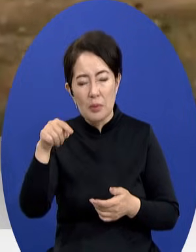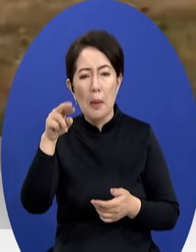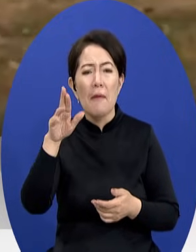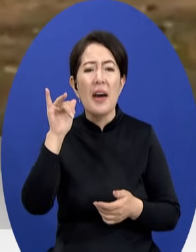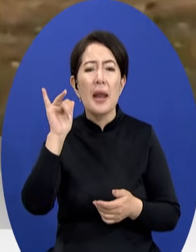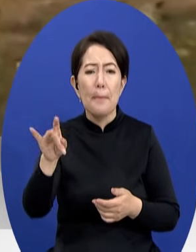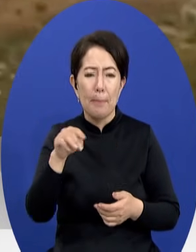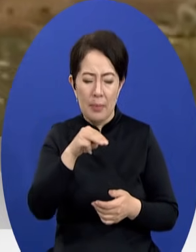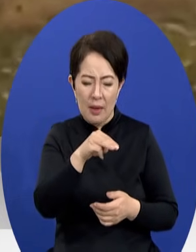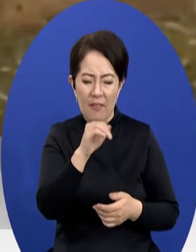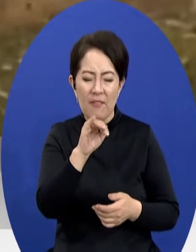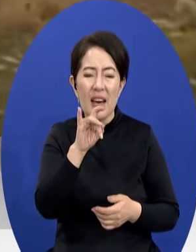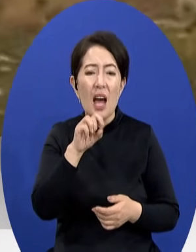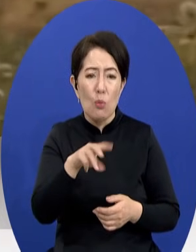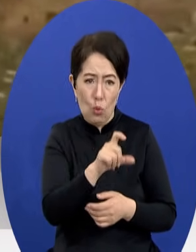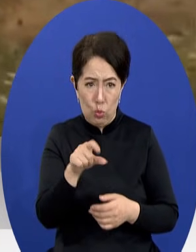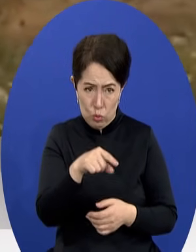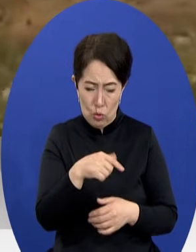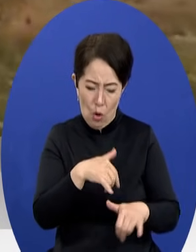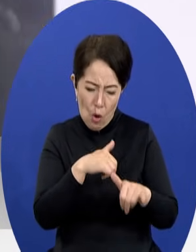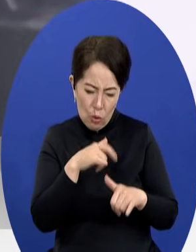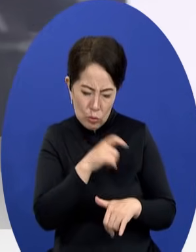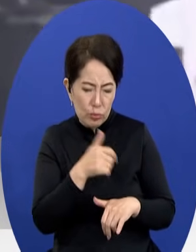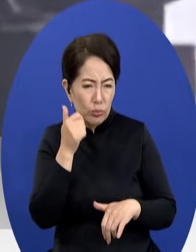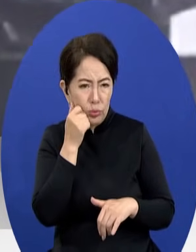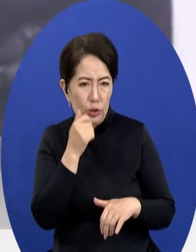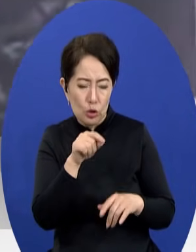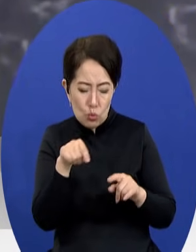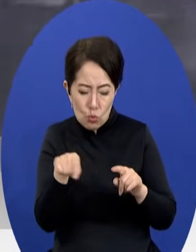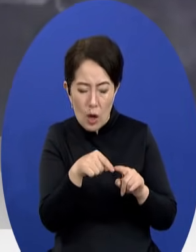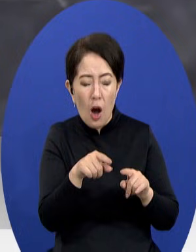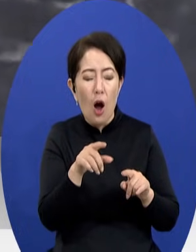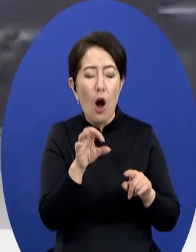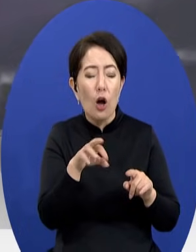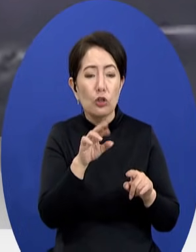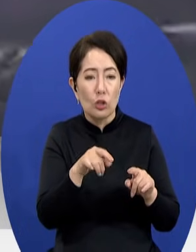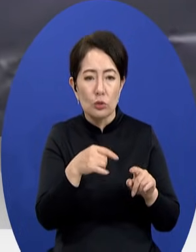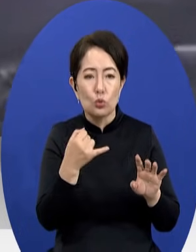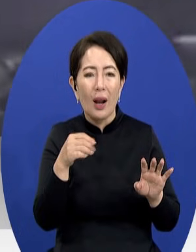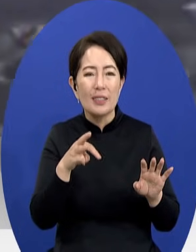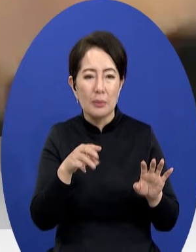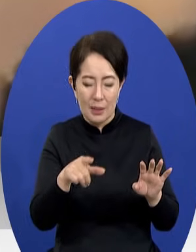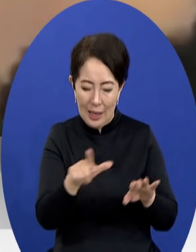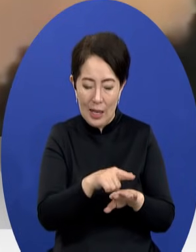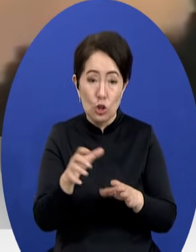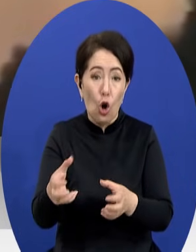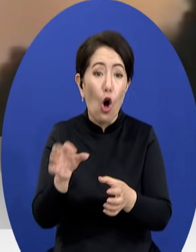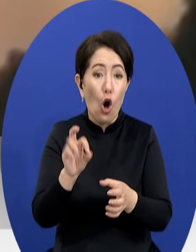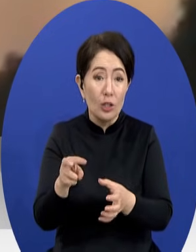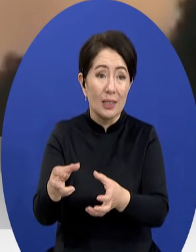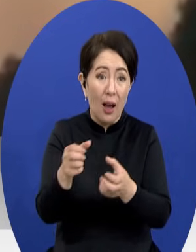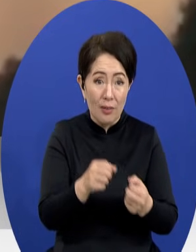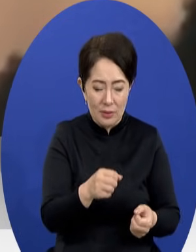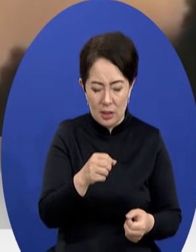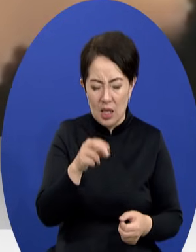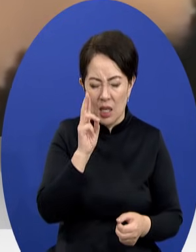фермерчид гэдгийг хэлсэн юм а. Хохирогчдын цогцос Оодс тосхоноос 600 метрийн зайгаас олдсон байна. Киприйн